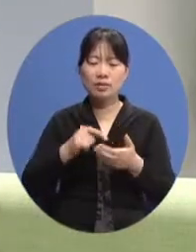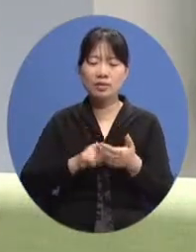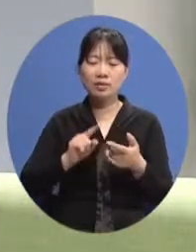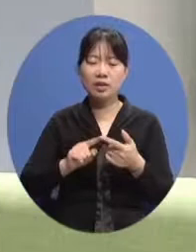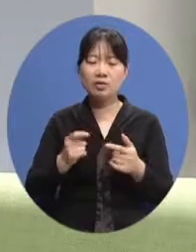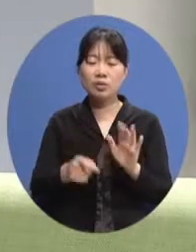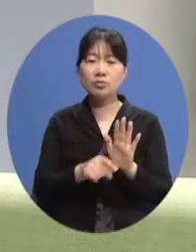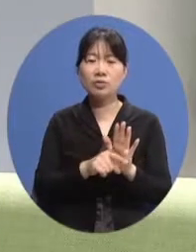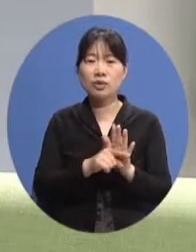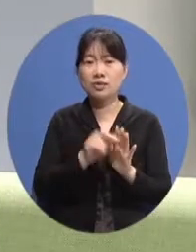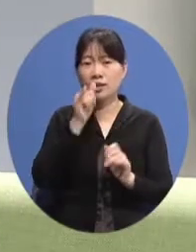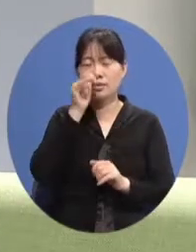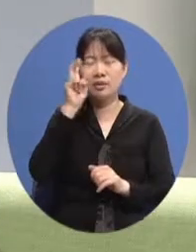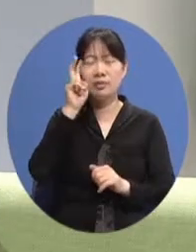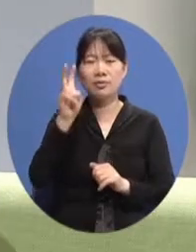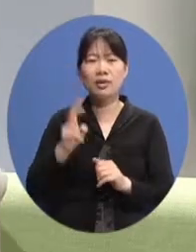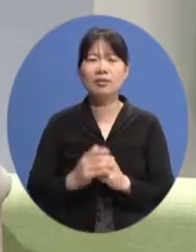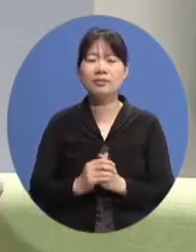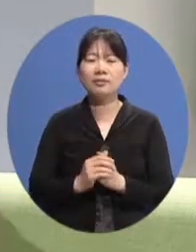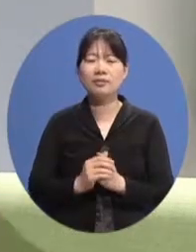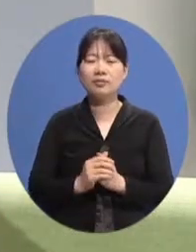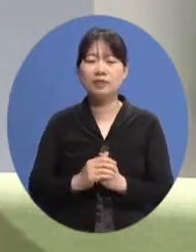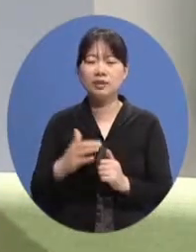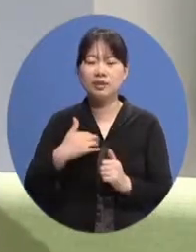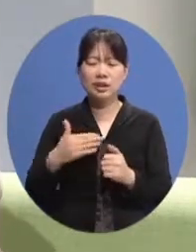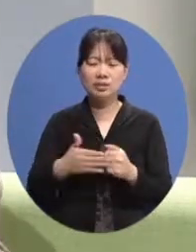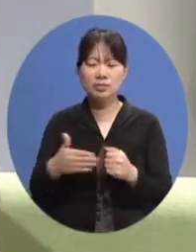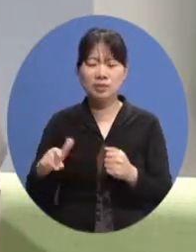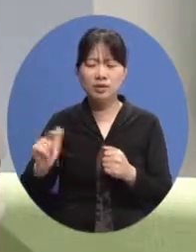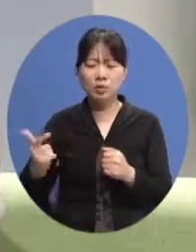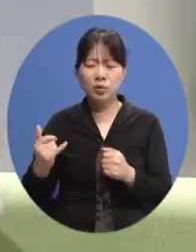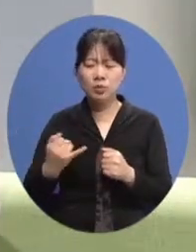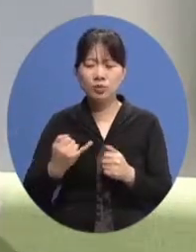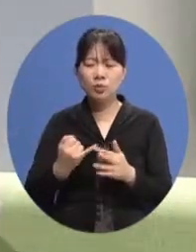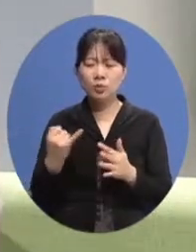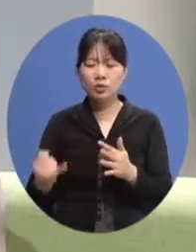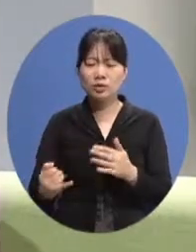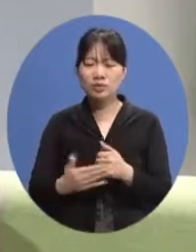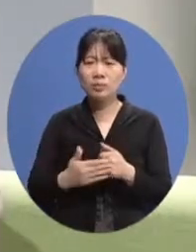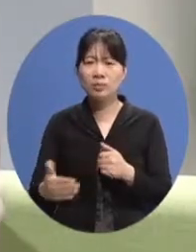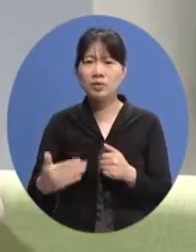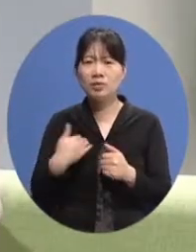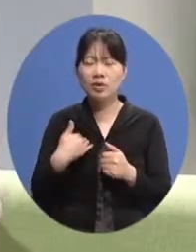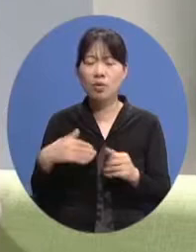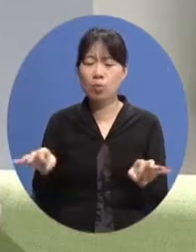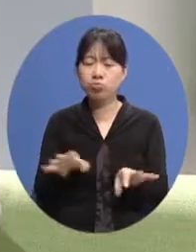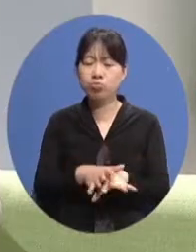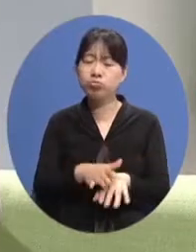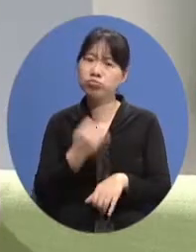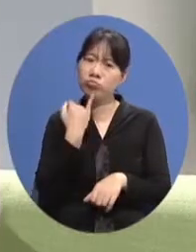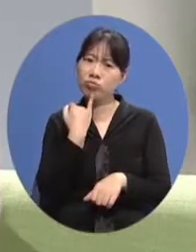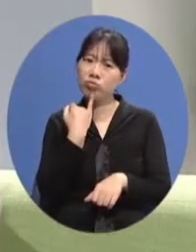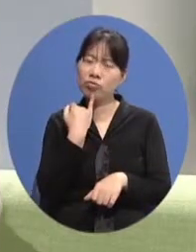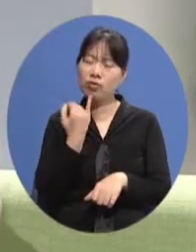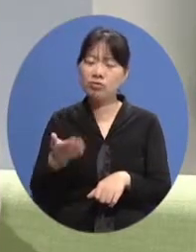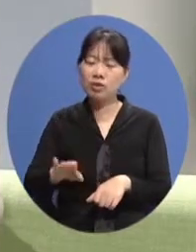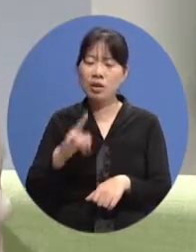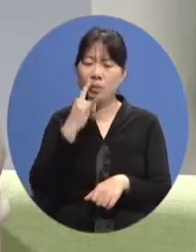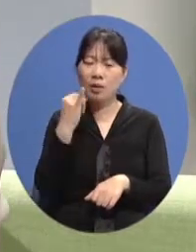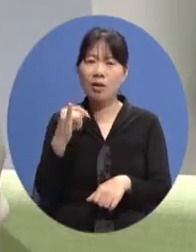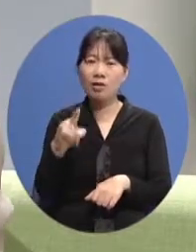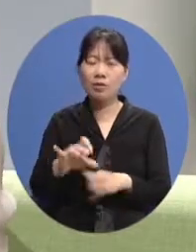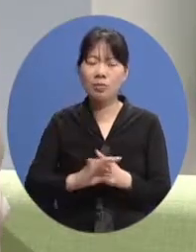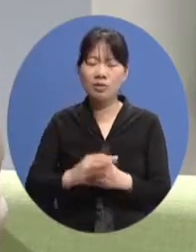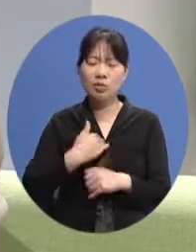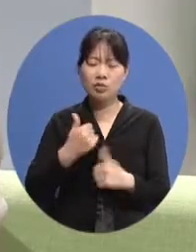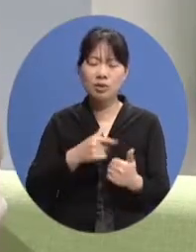약간 부정적이 될 수가 있습니다. 그래서, 나 때문이 아니고 동생 때문이라니. 그러면 난 없어져도 되는 거야? 근데 엄마가 나 그러면